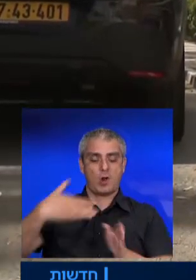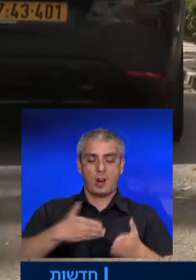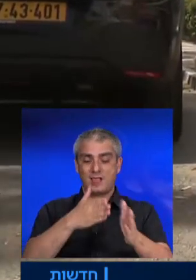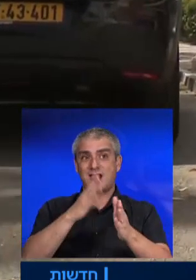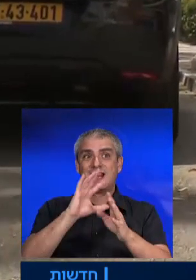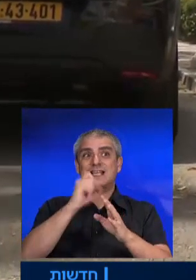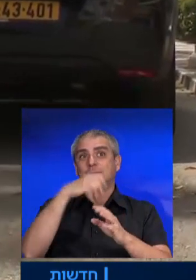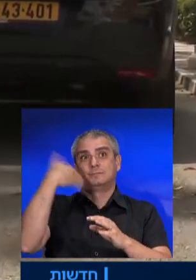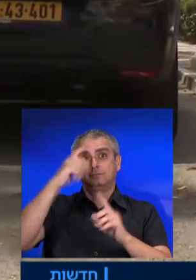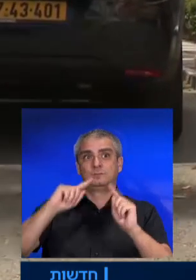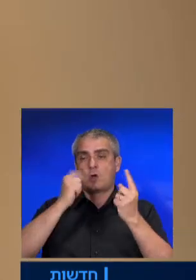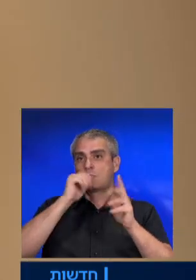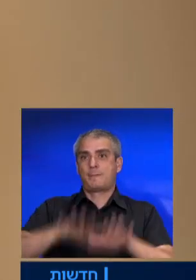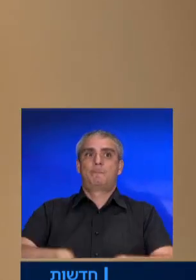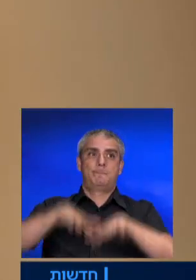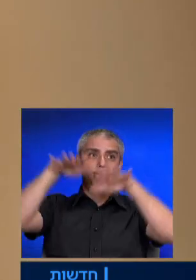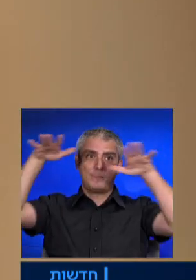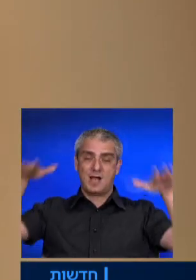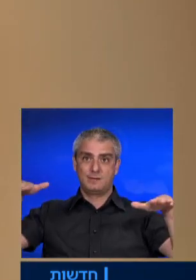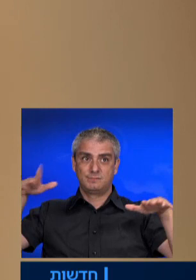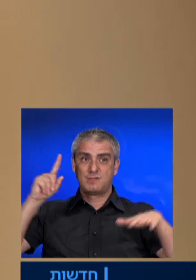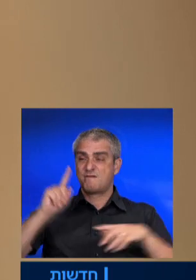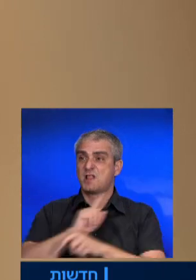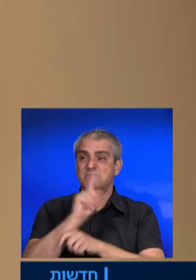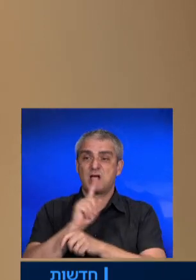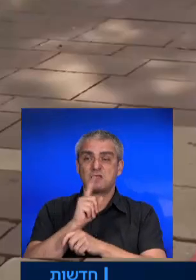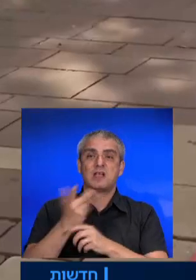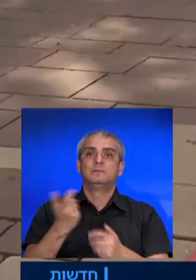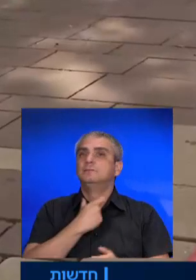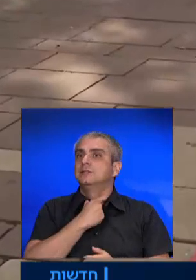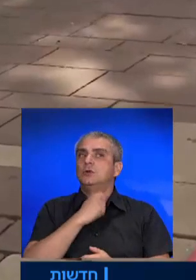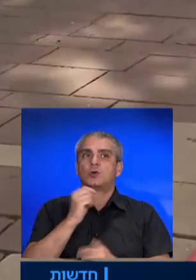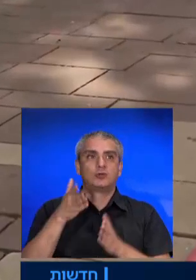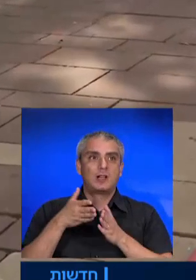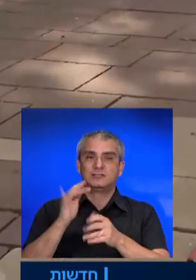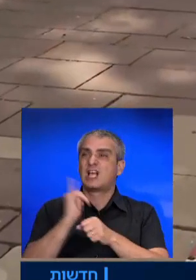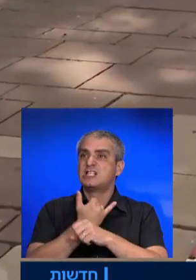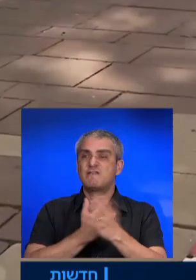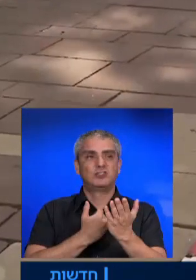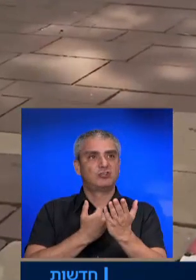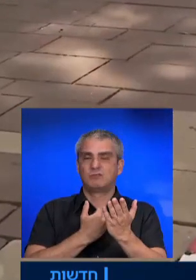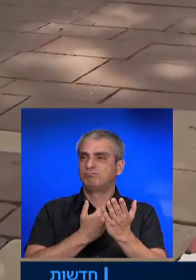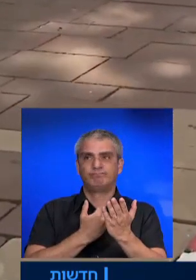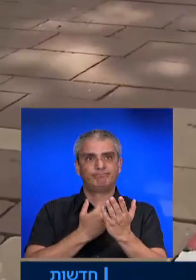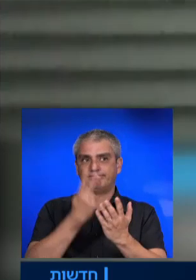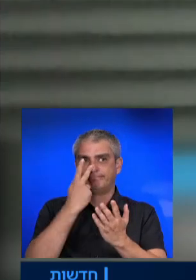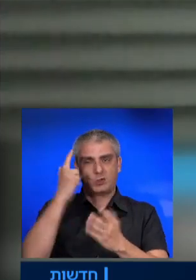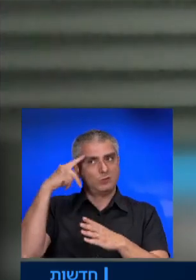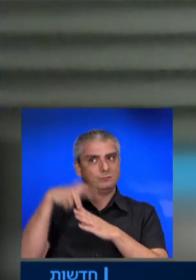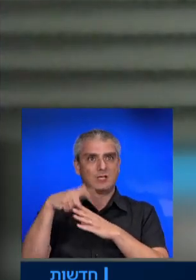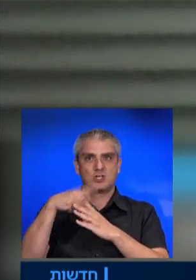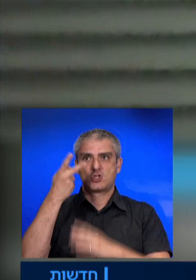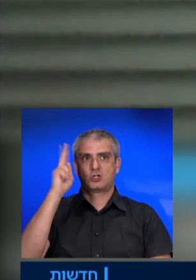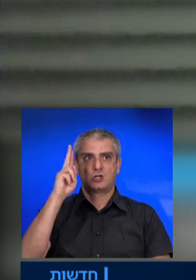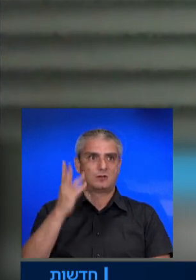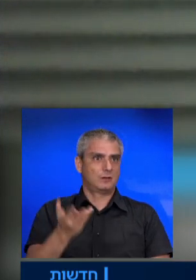שזה יעלה שוב על גדותיו, אבל לפי שעה המצוקות של הסדרה היבשה נראות מטרידות הרבה יותר.